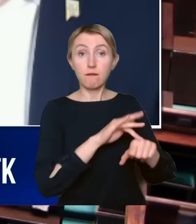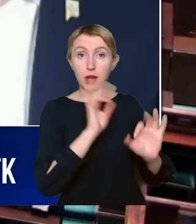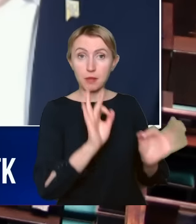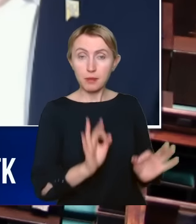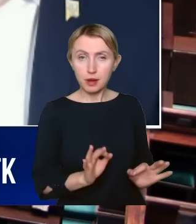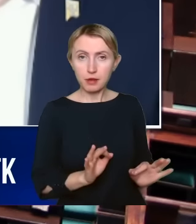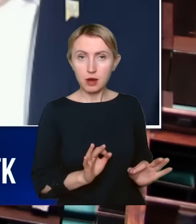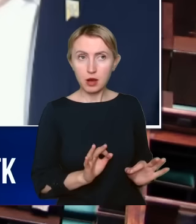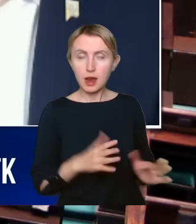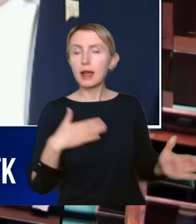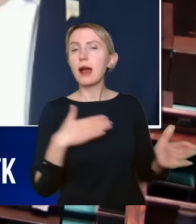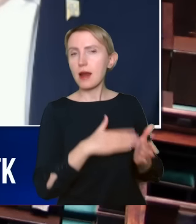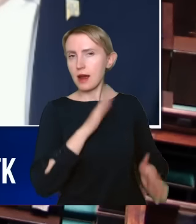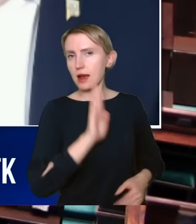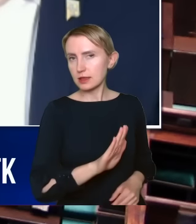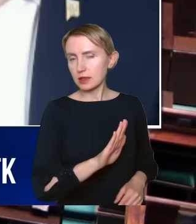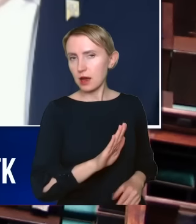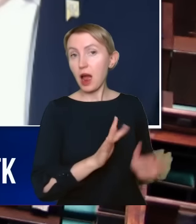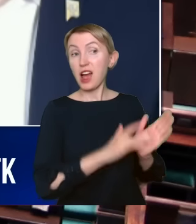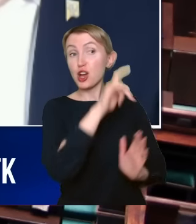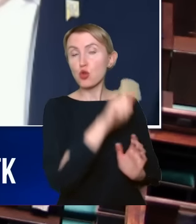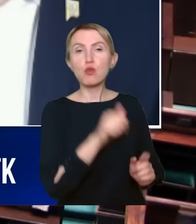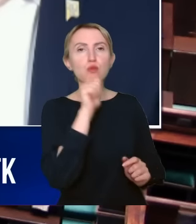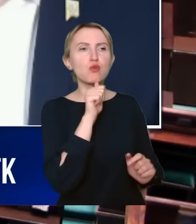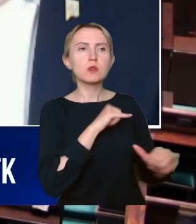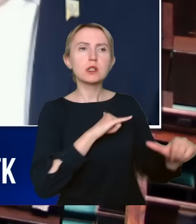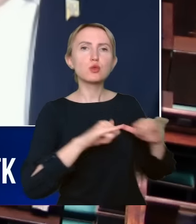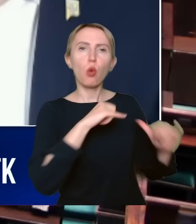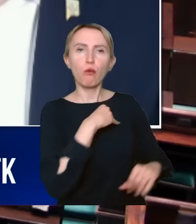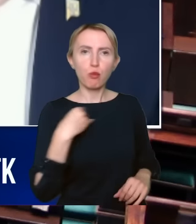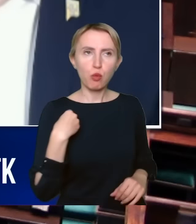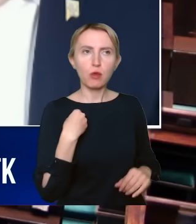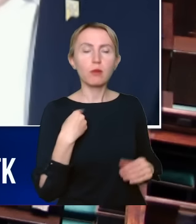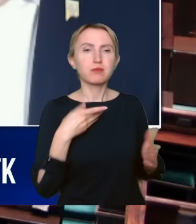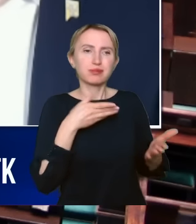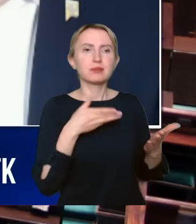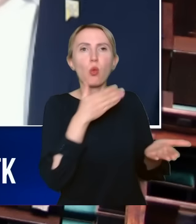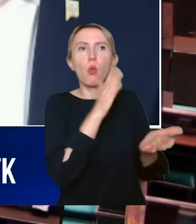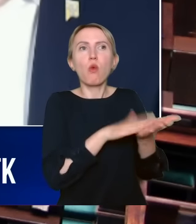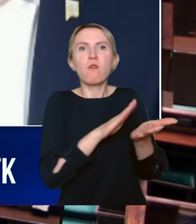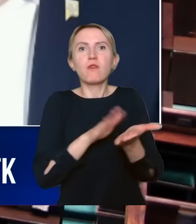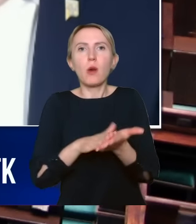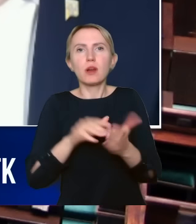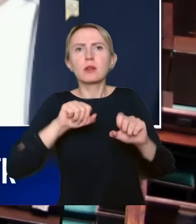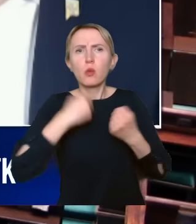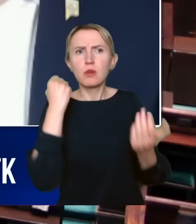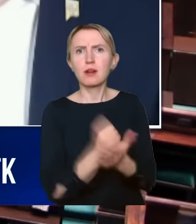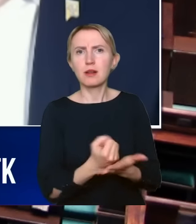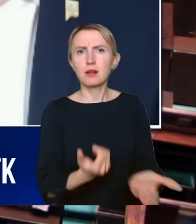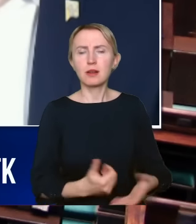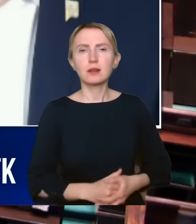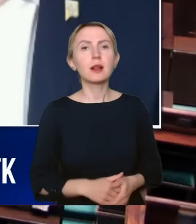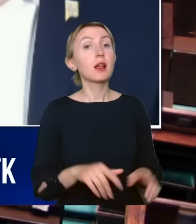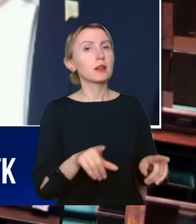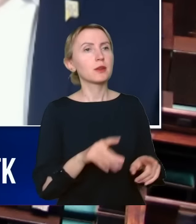przy czym ta skuteczność ma swoje granice, a on, próbując rządzić w Polsce uchwałami, te granice przekracza. Przekracza także granice,